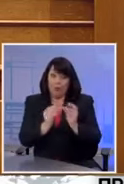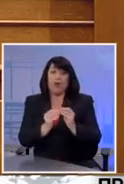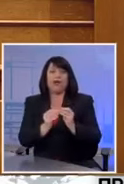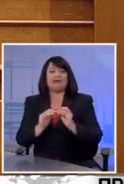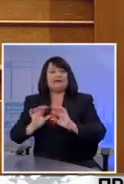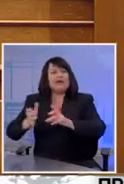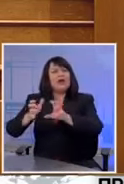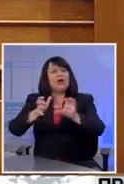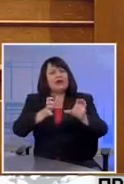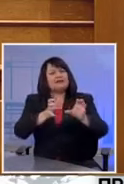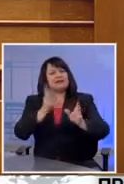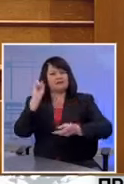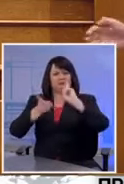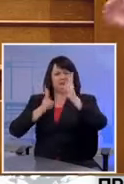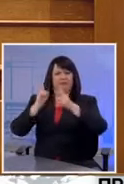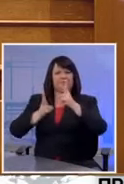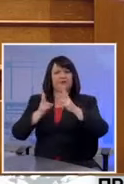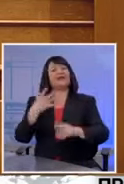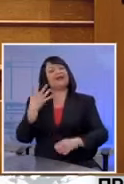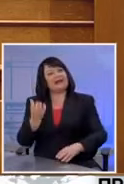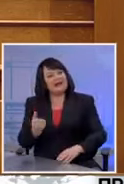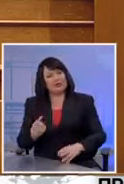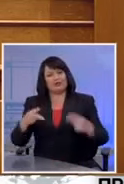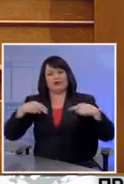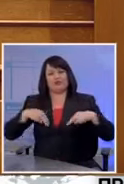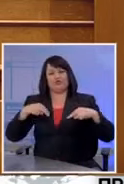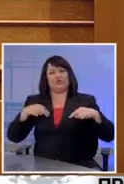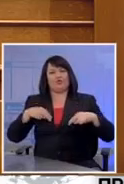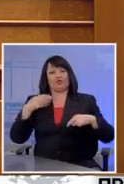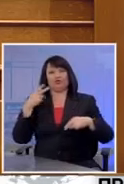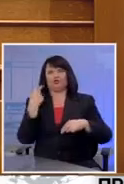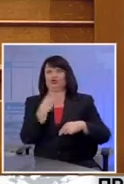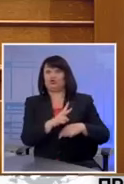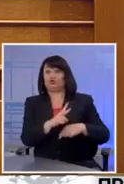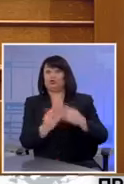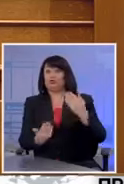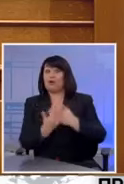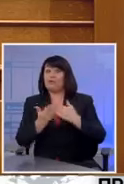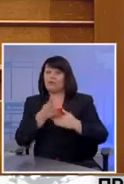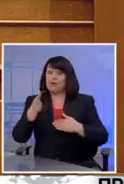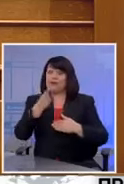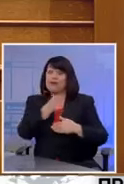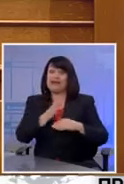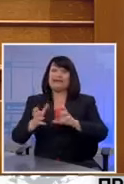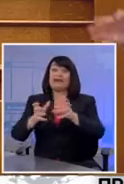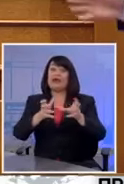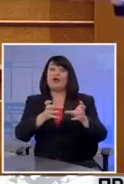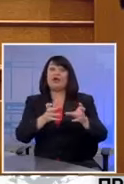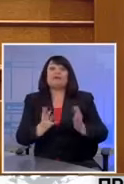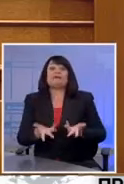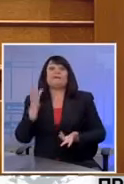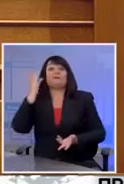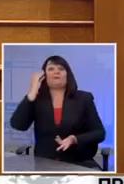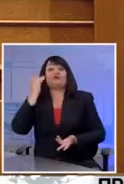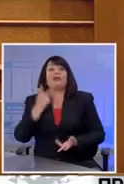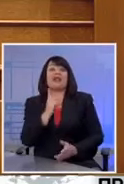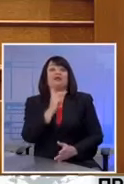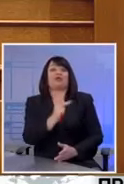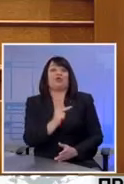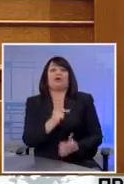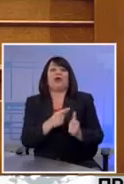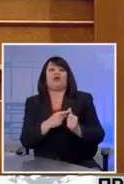αυτά τα οποία κατηγορούσατε, είχανε τους υπουργούς σας κάθε πρωί στην τηλεόραση. Πώς μάθαμε τον κύριο Κατρούγκαλο,